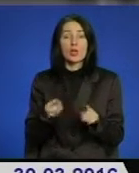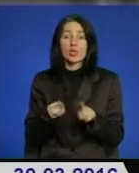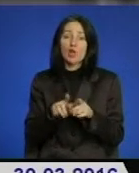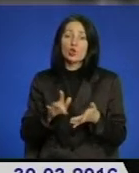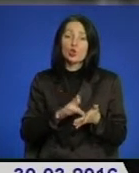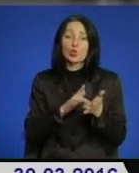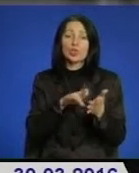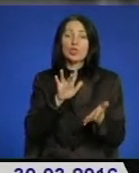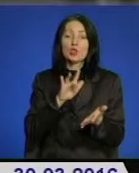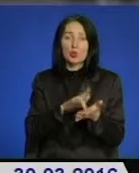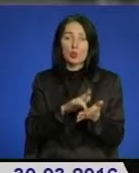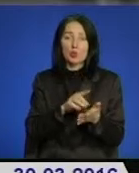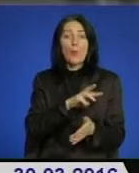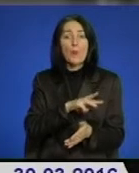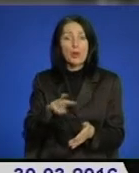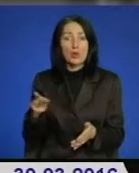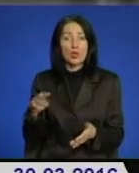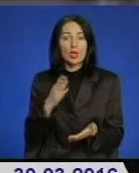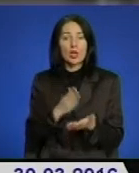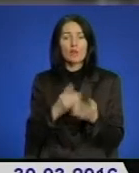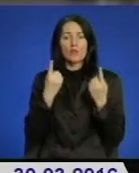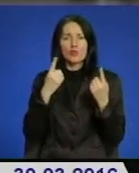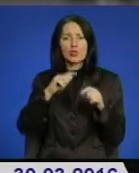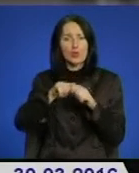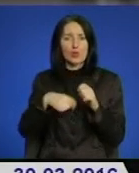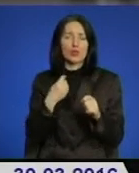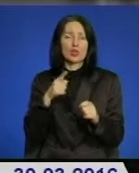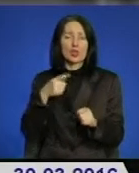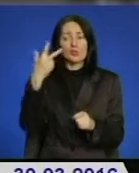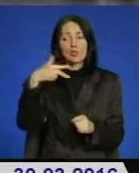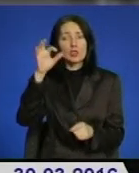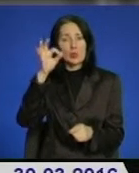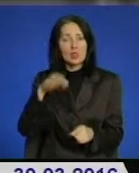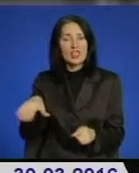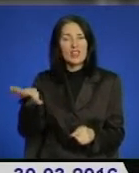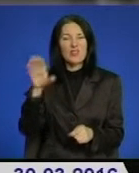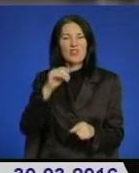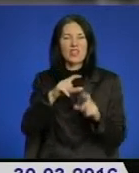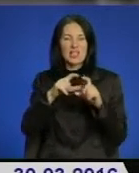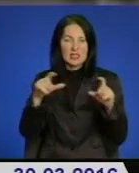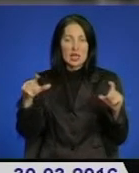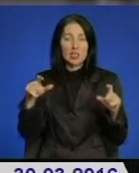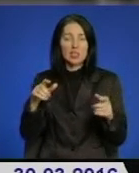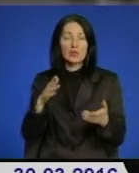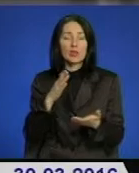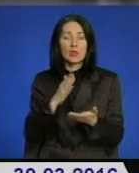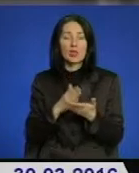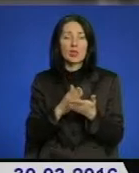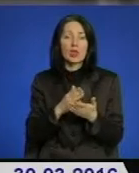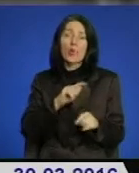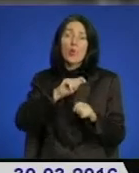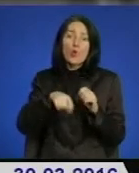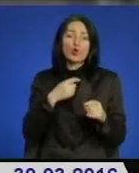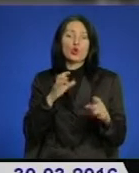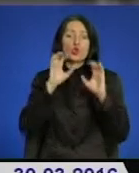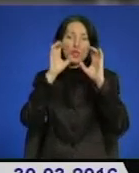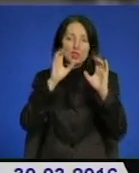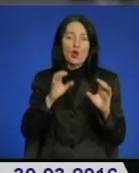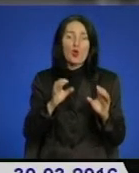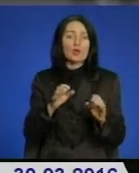туристичне місто, мільйонник, є величезним порушником, там 30% всіх закладів є, там закон порушується масово,